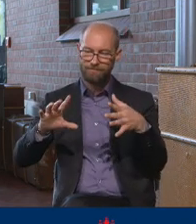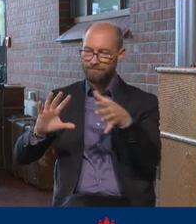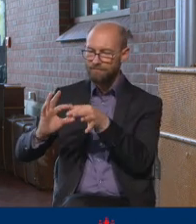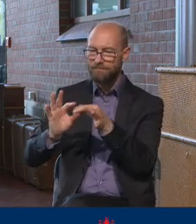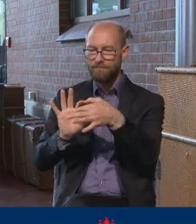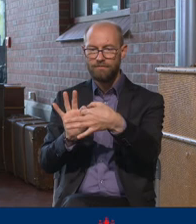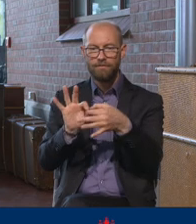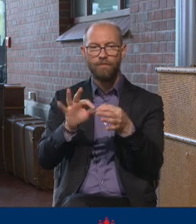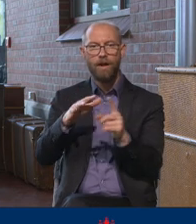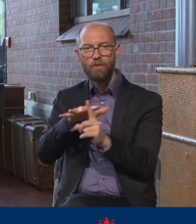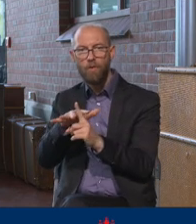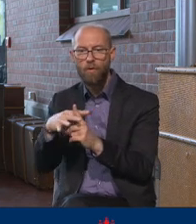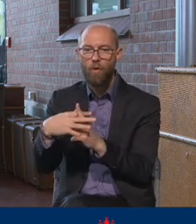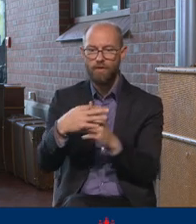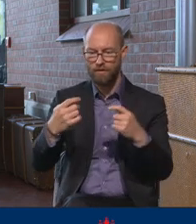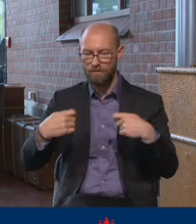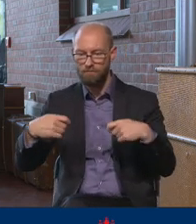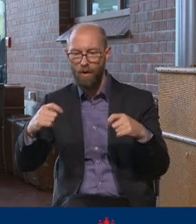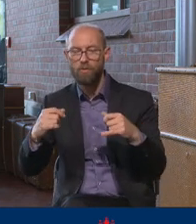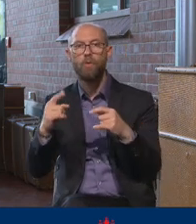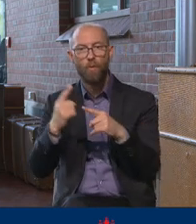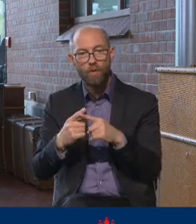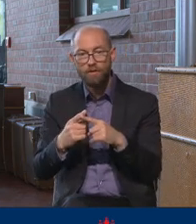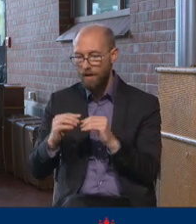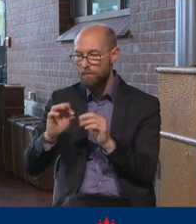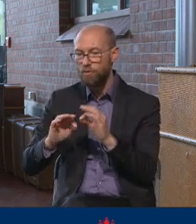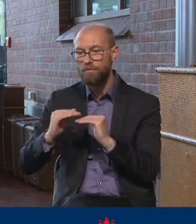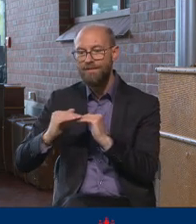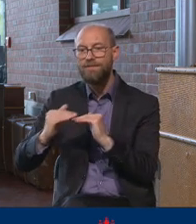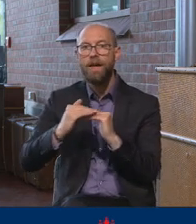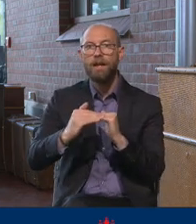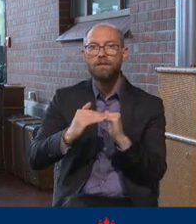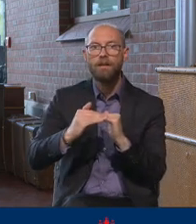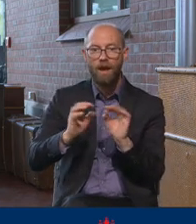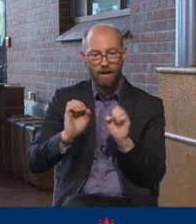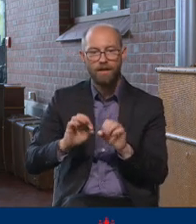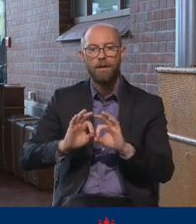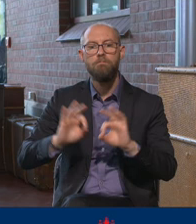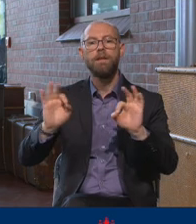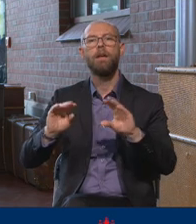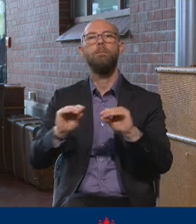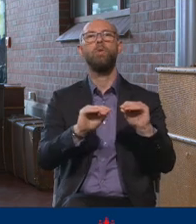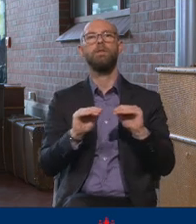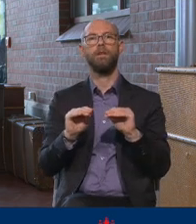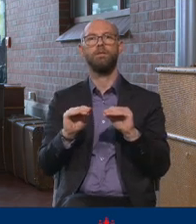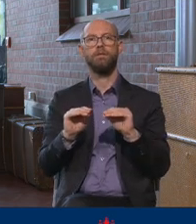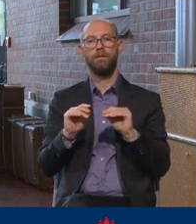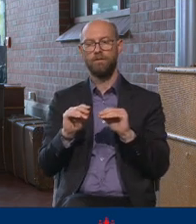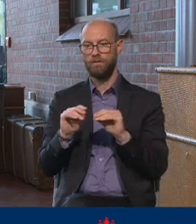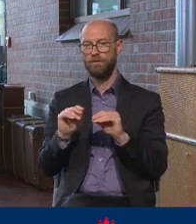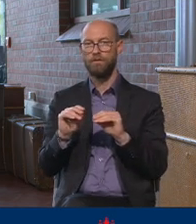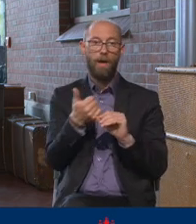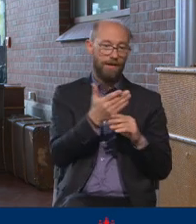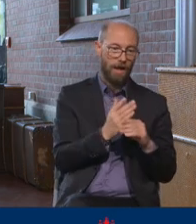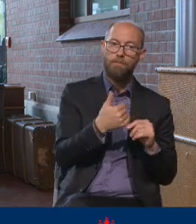dieser heterogenität auch die nutzbarkeit von flächen zu erhöhen flächen auf der einen seite grüner zu machen auf der anderen